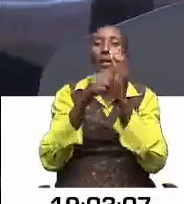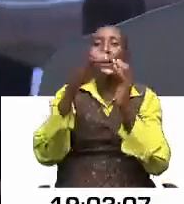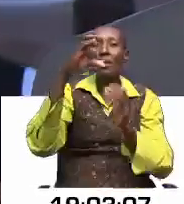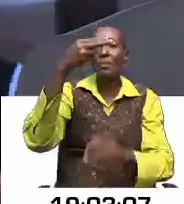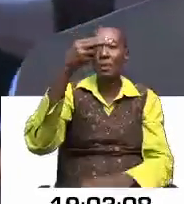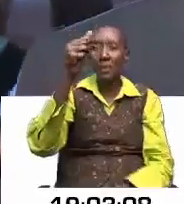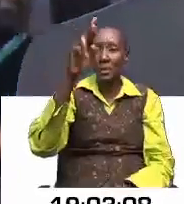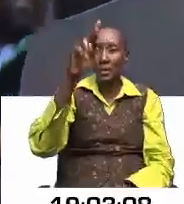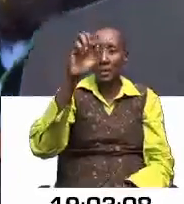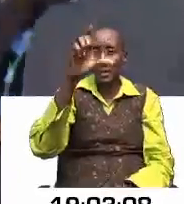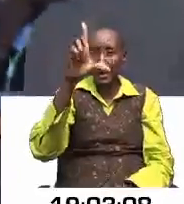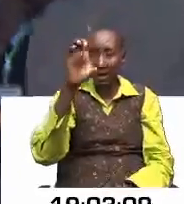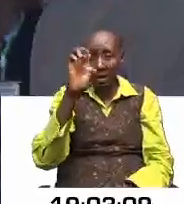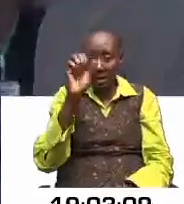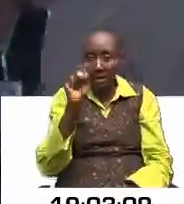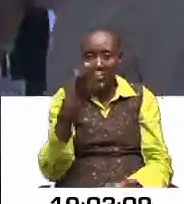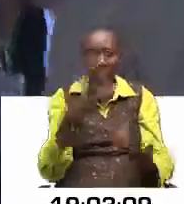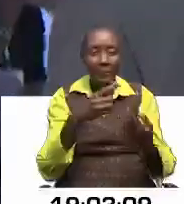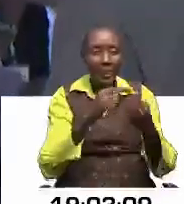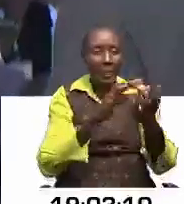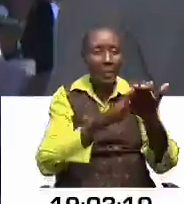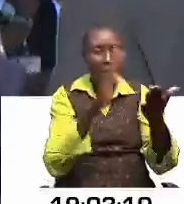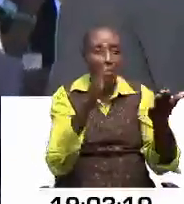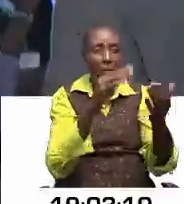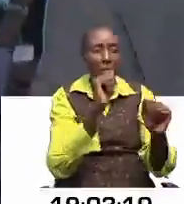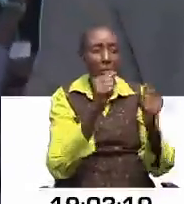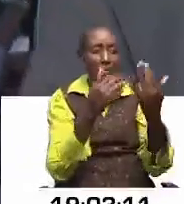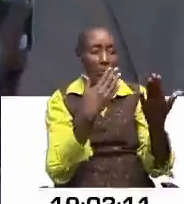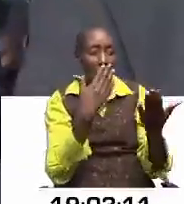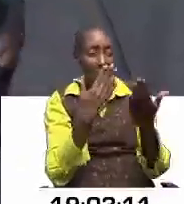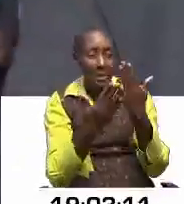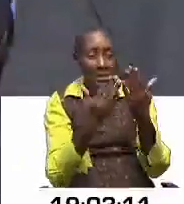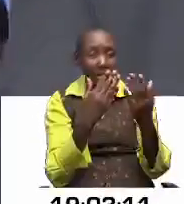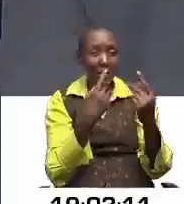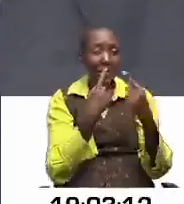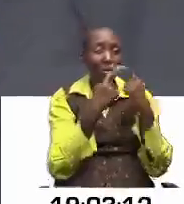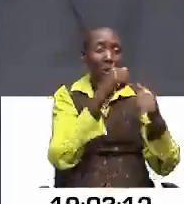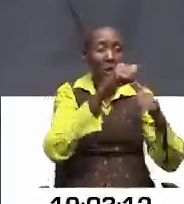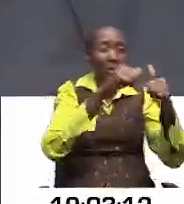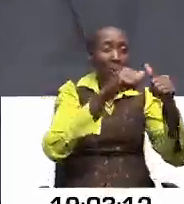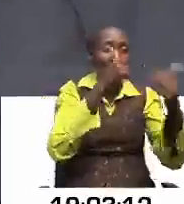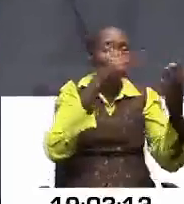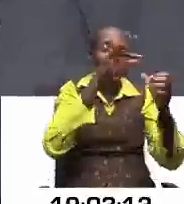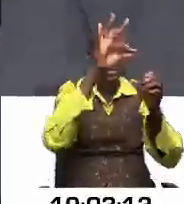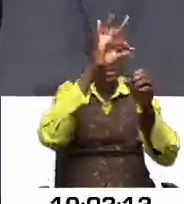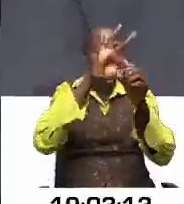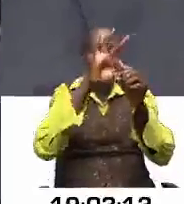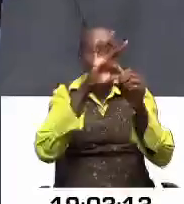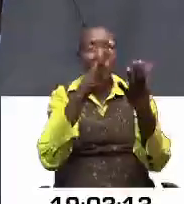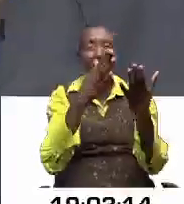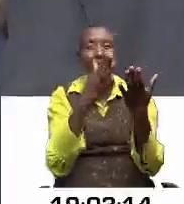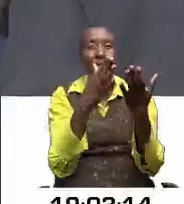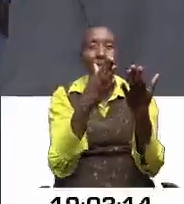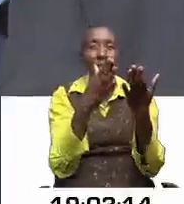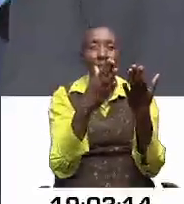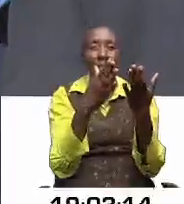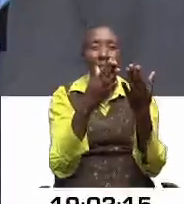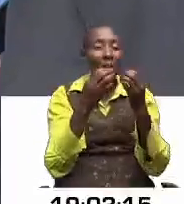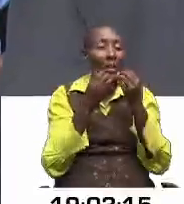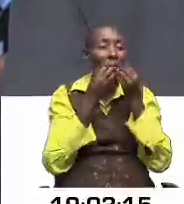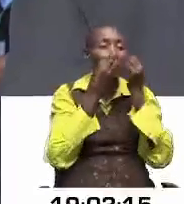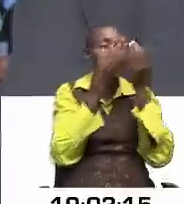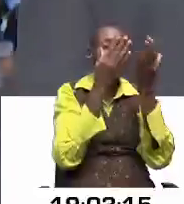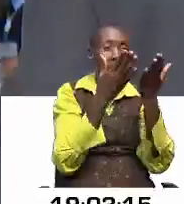Na mengi zaidi ambao unaweza kutuelezea na kuhusiana na elections hizi. Tunaarifiwa